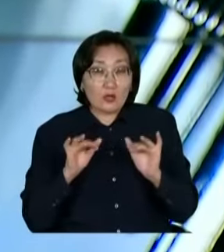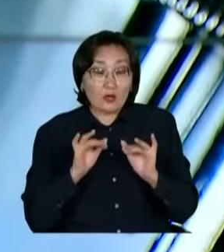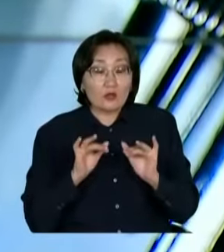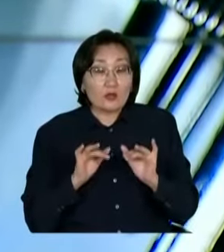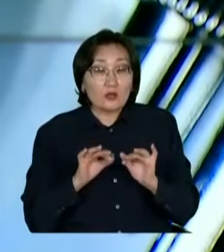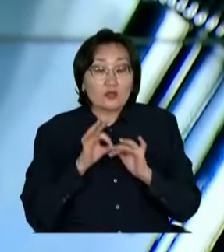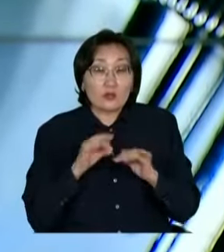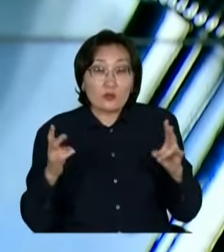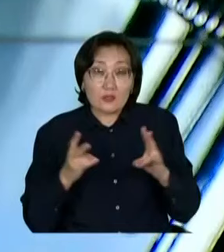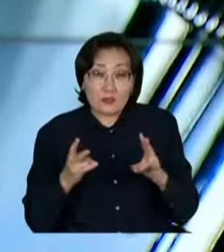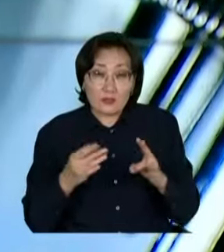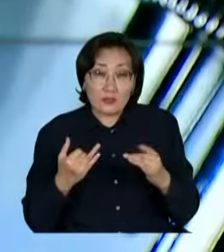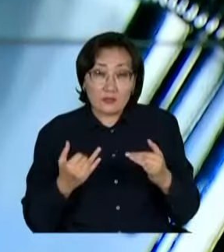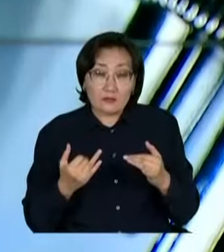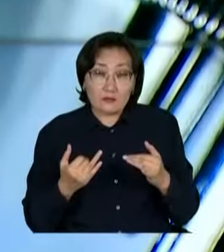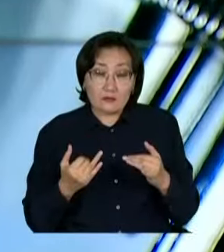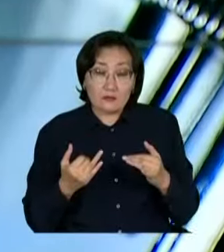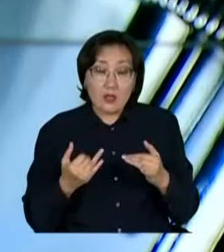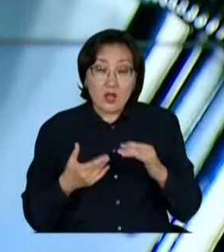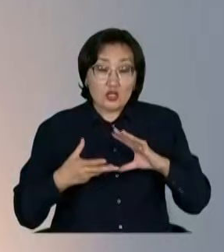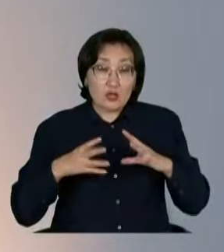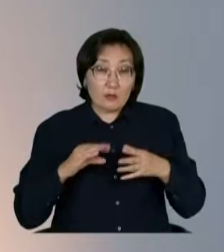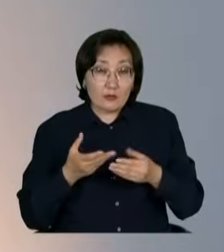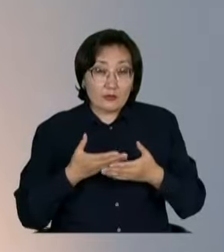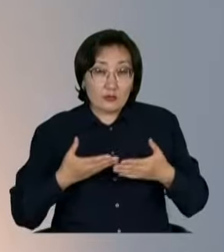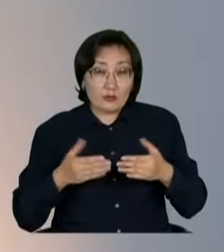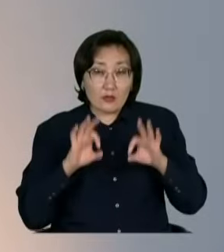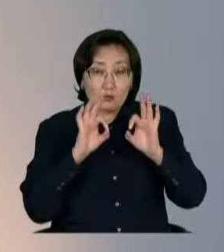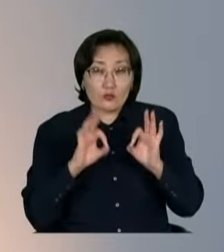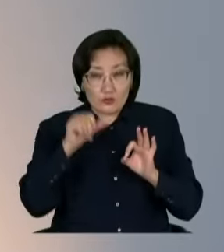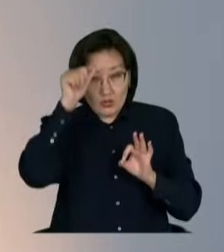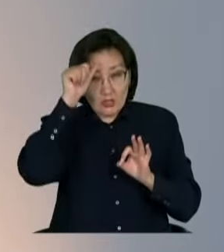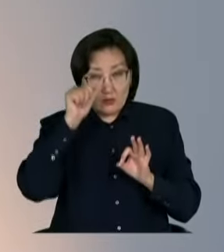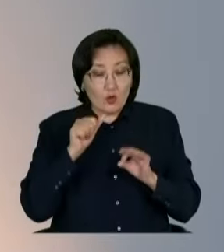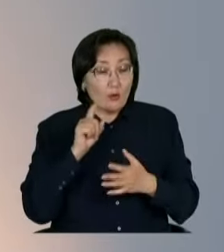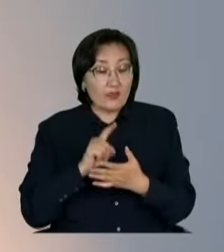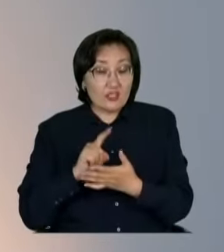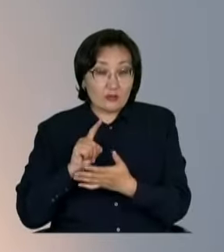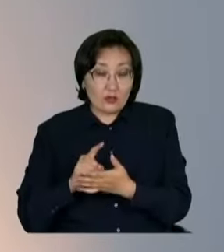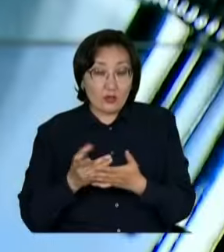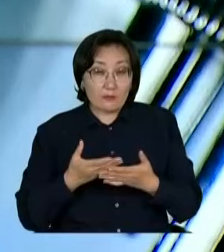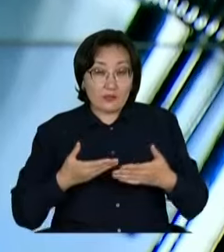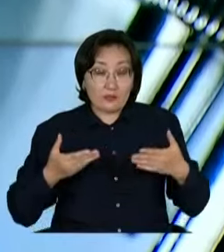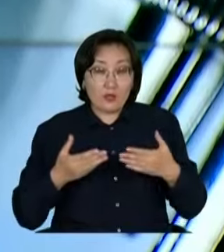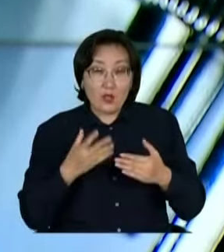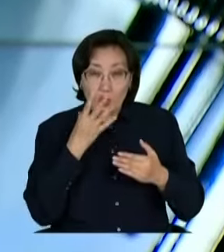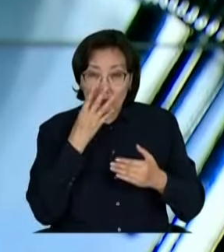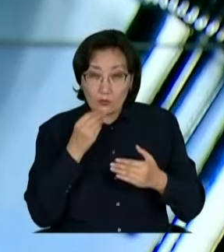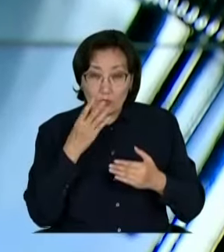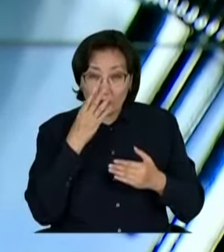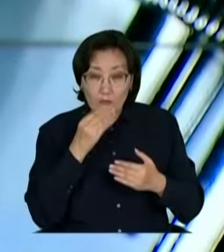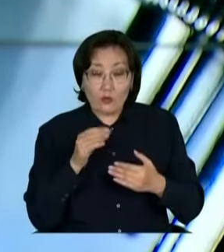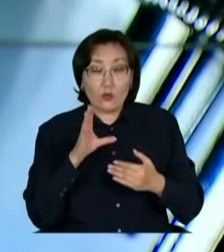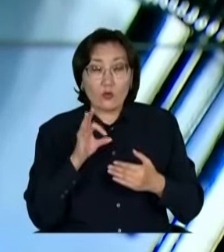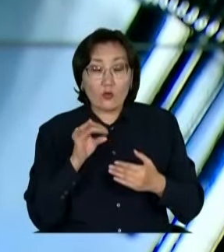қандай профилактикалық шаралар жүргізу қажет? Жалпы біз енді күз айларында міндетті түрде біз жаңа тұмау,